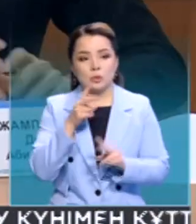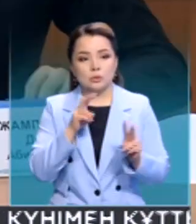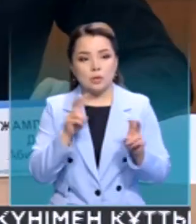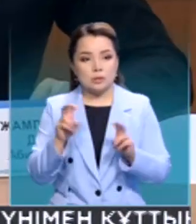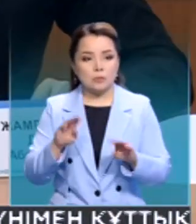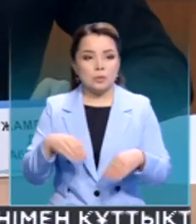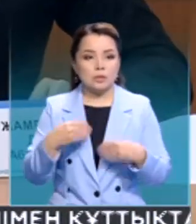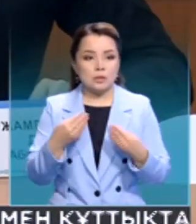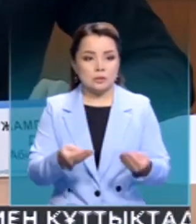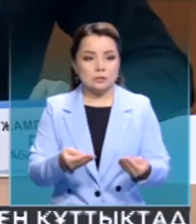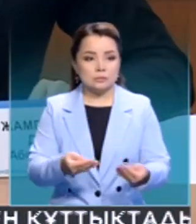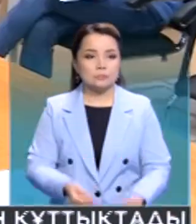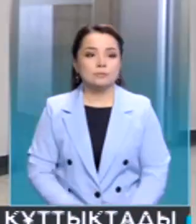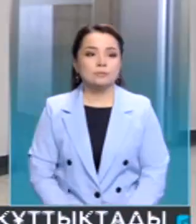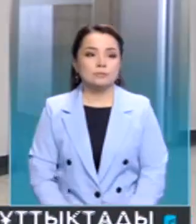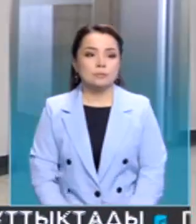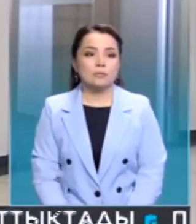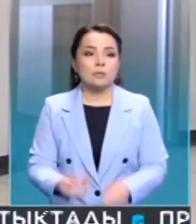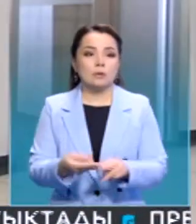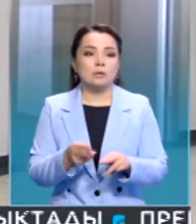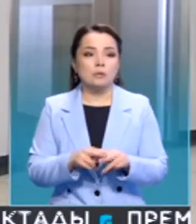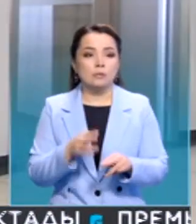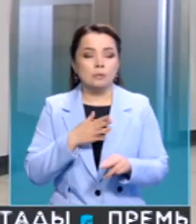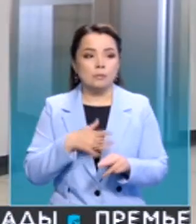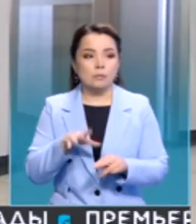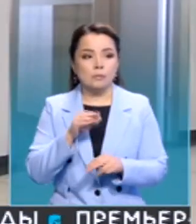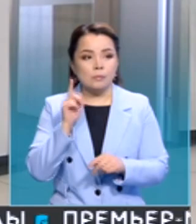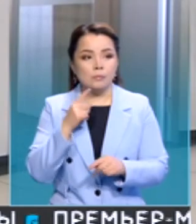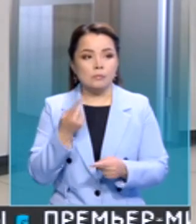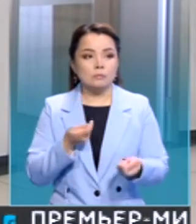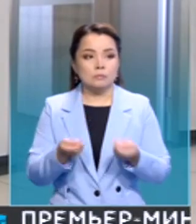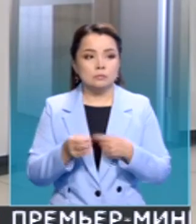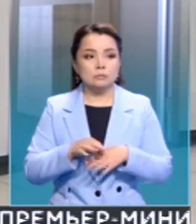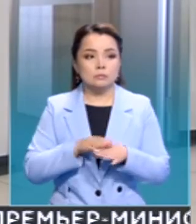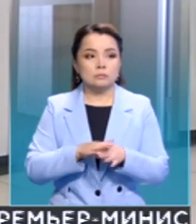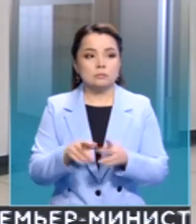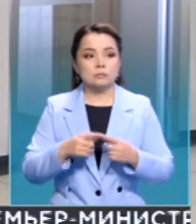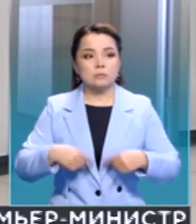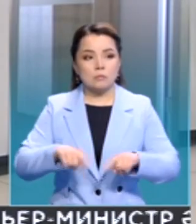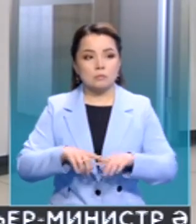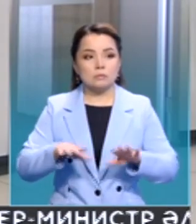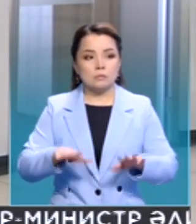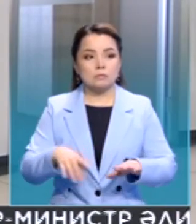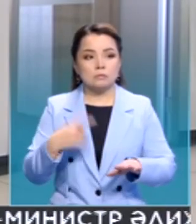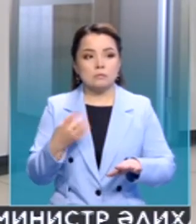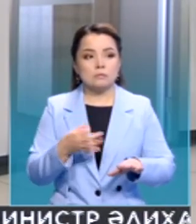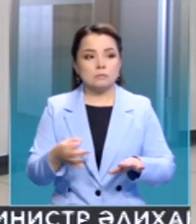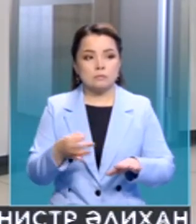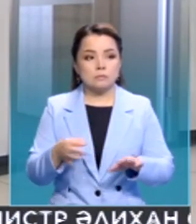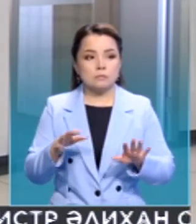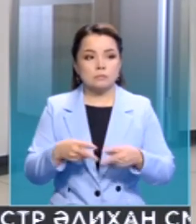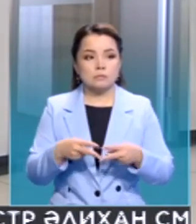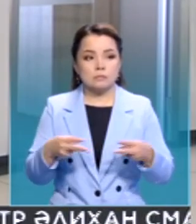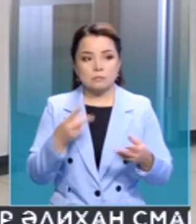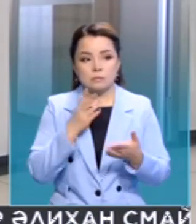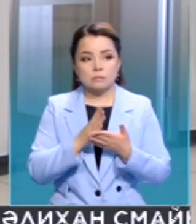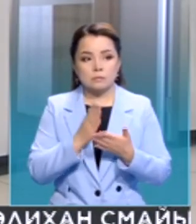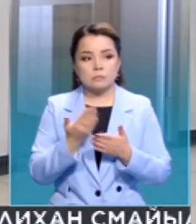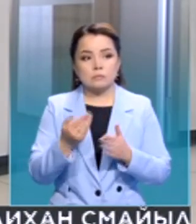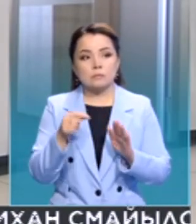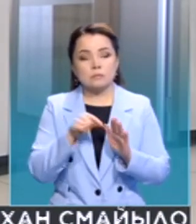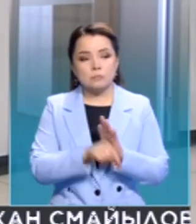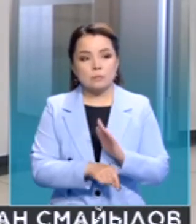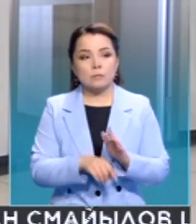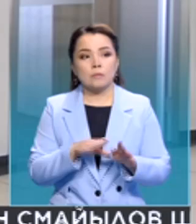беріледі. Өйткені біз білеміз, бір мандатта округ ол бір облыспен тең болуы мүмкін. Егер сол облыстың ішінде егер